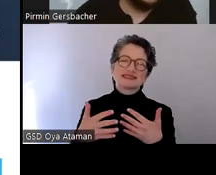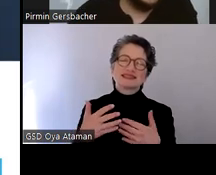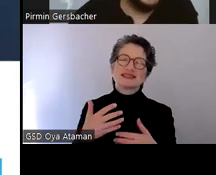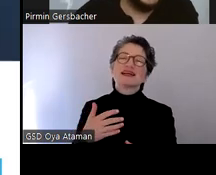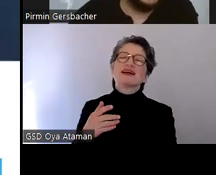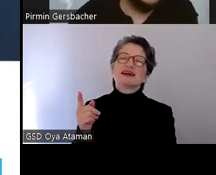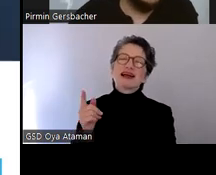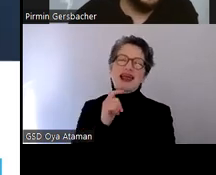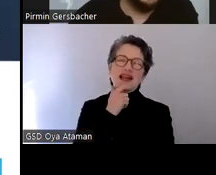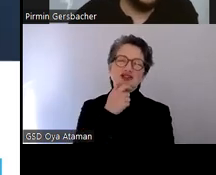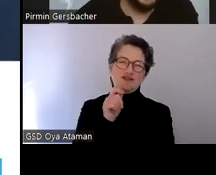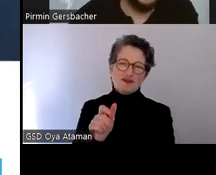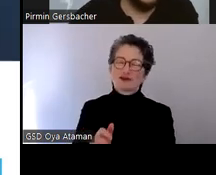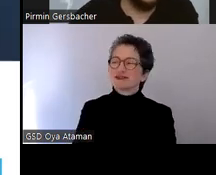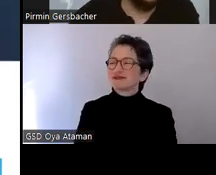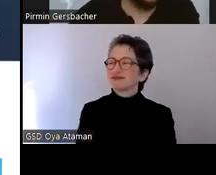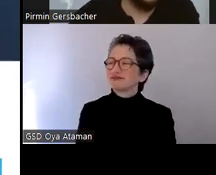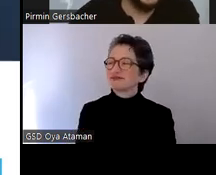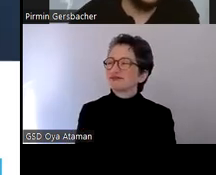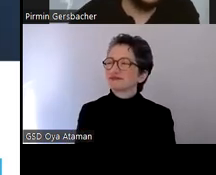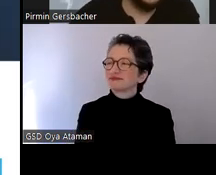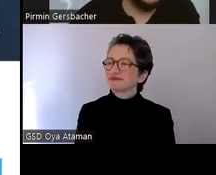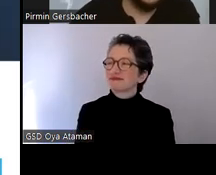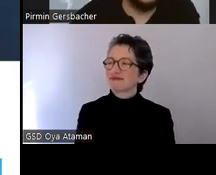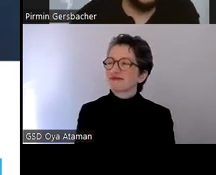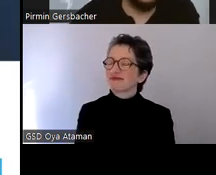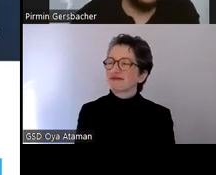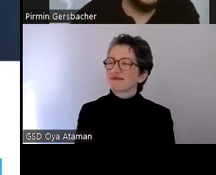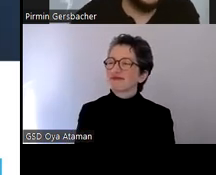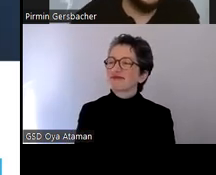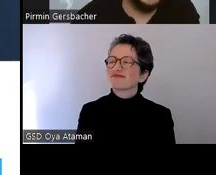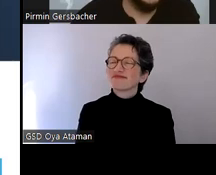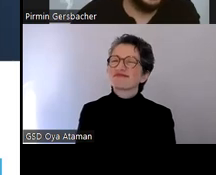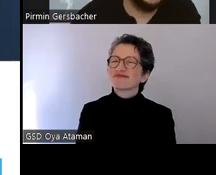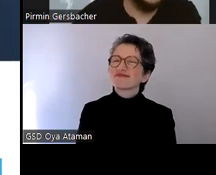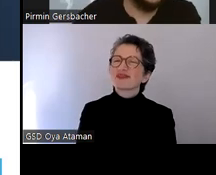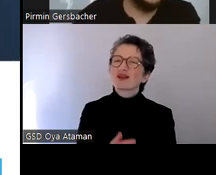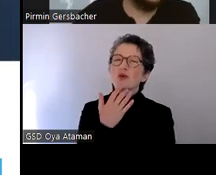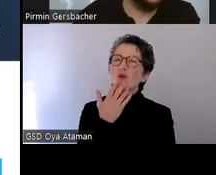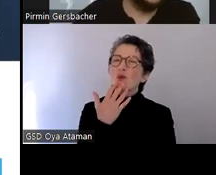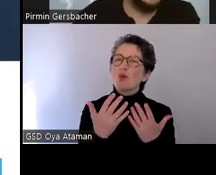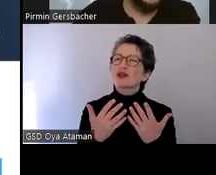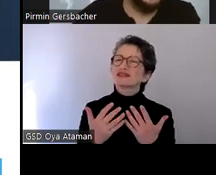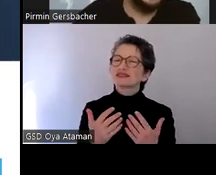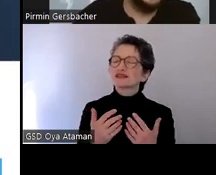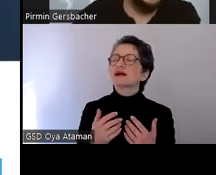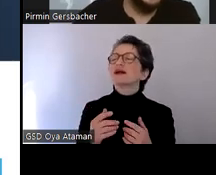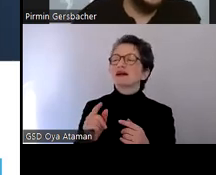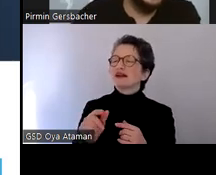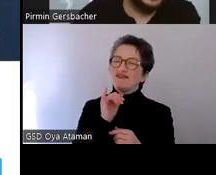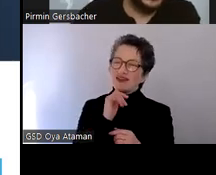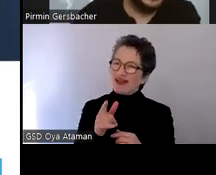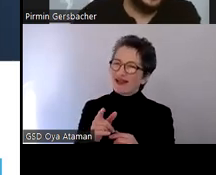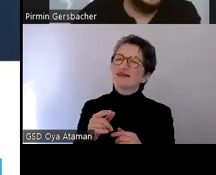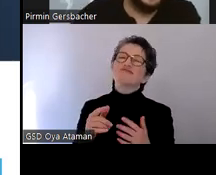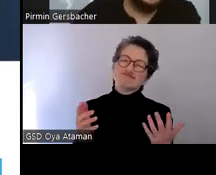Color Contrast does not meet minimum requirement. Also das heißt, hier ist irgendwo auf der Seite ein Kontrastproblem und der Checkpunkt damit nicht erfüllt.